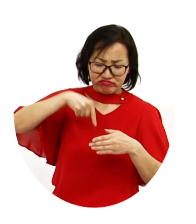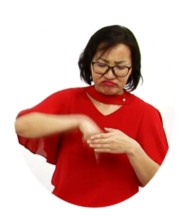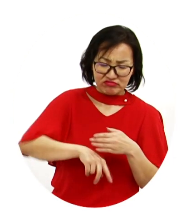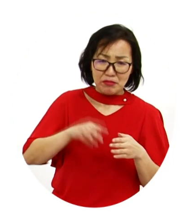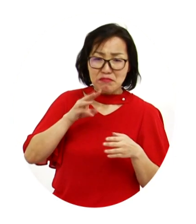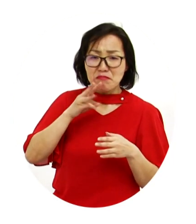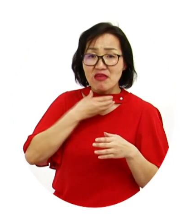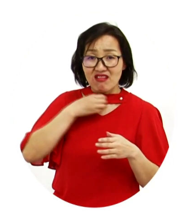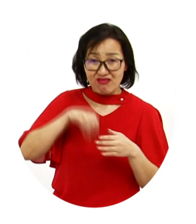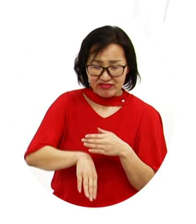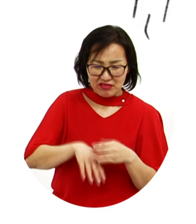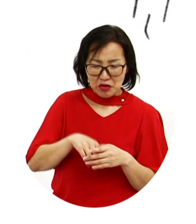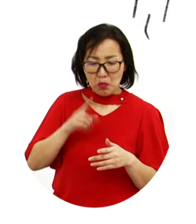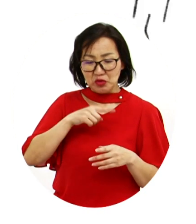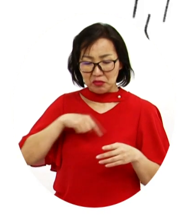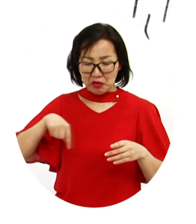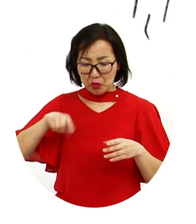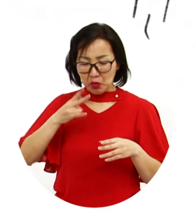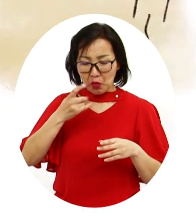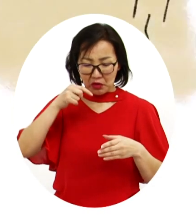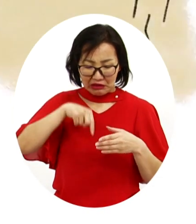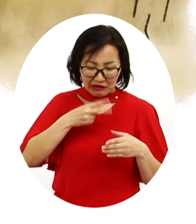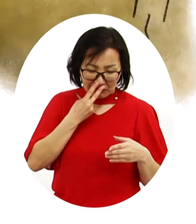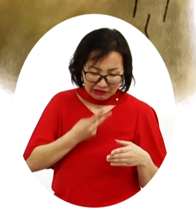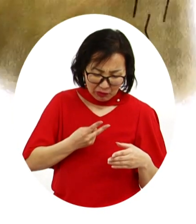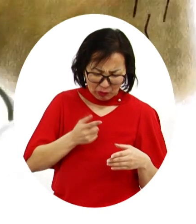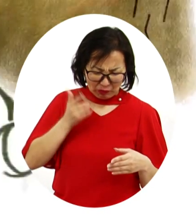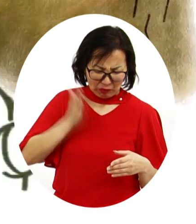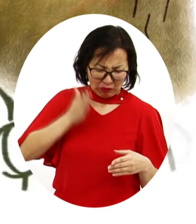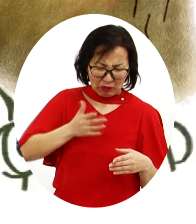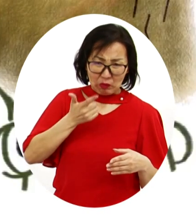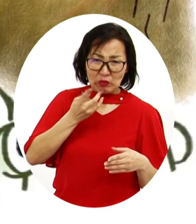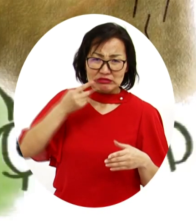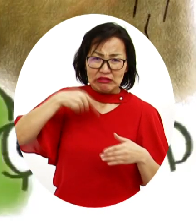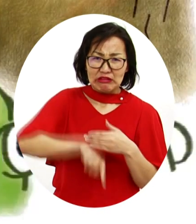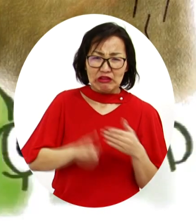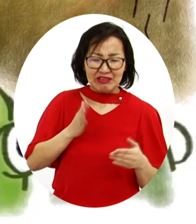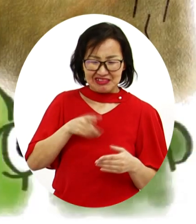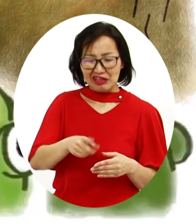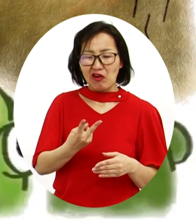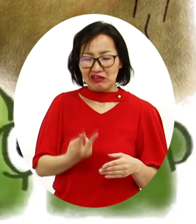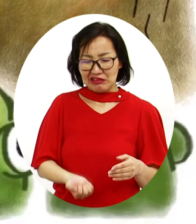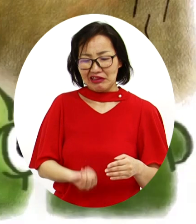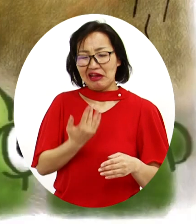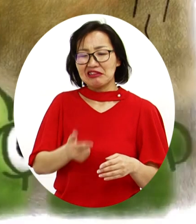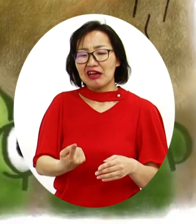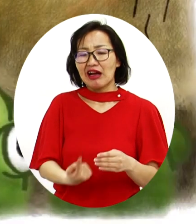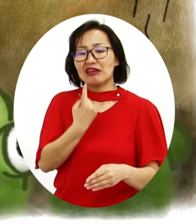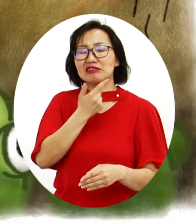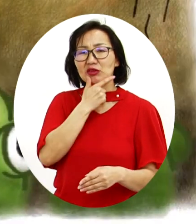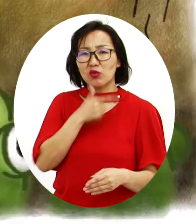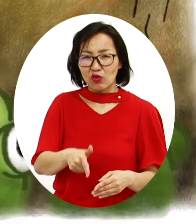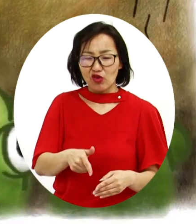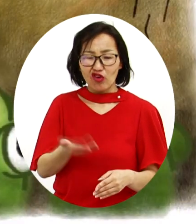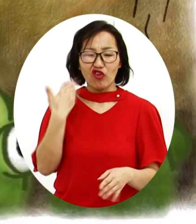унчихжээ. Бусад мэлхийнүүд нүхийг тойрон харж гүнзгийг нь гайхацхан. Та хоёр ч наанаасаа гарахаас